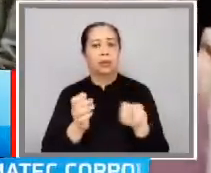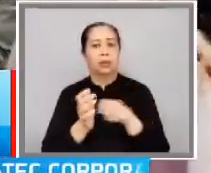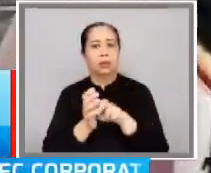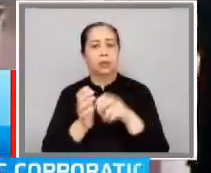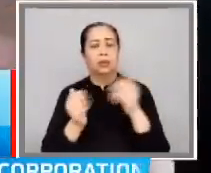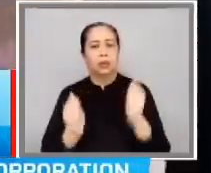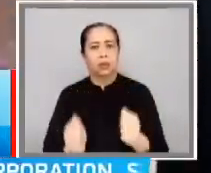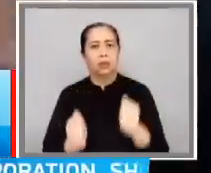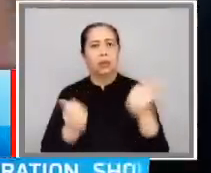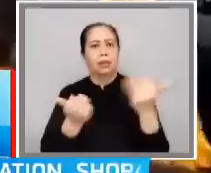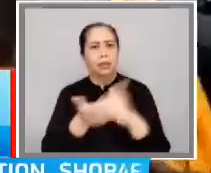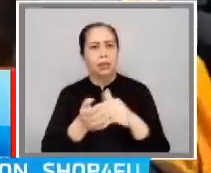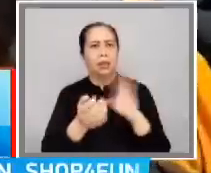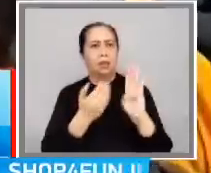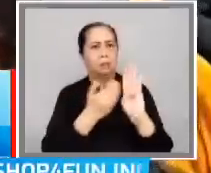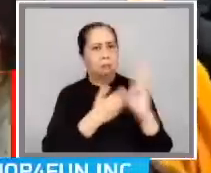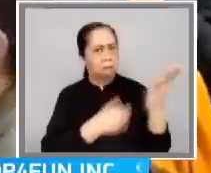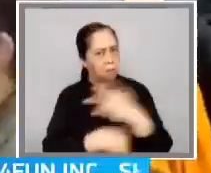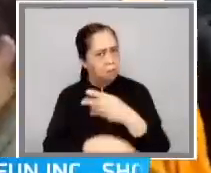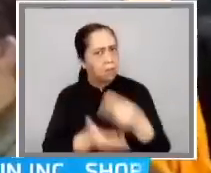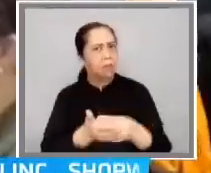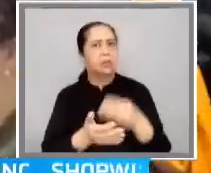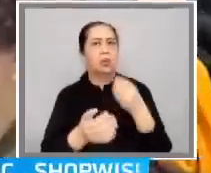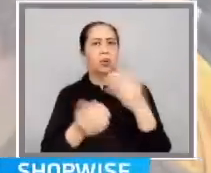kaya i-refund ang kanilang mga ticket.